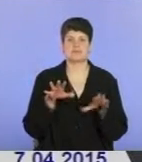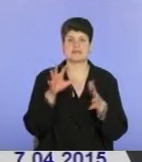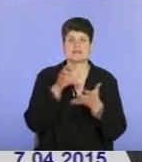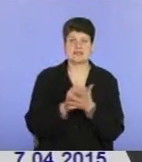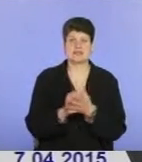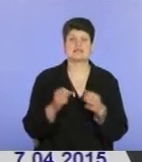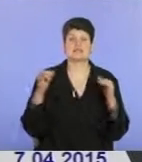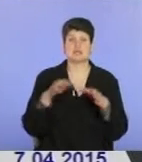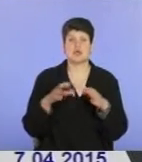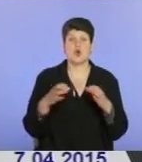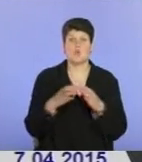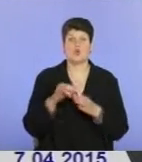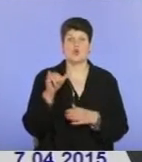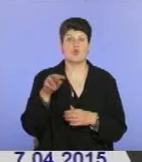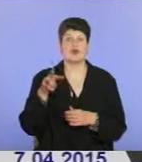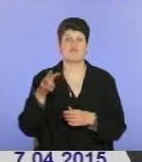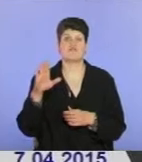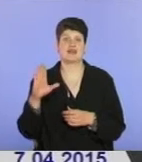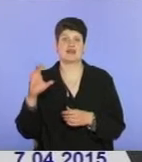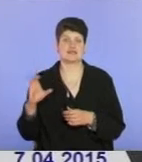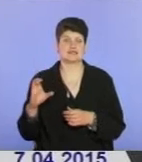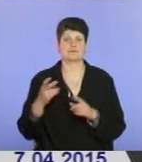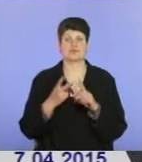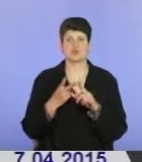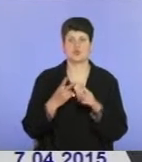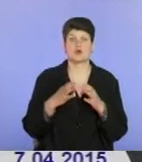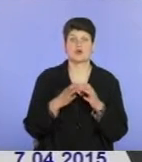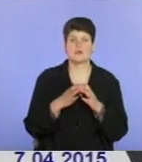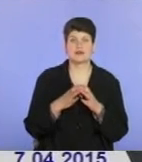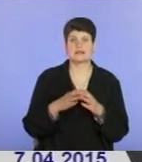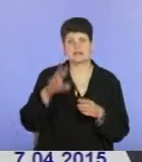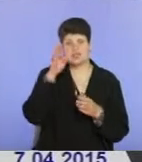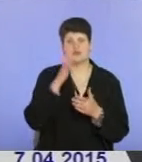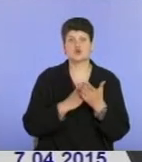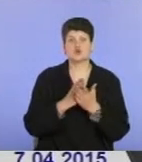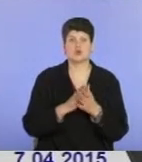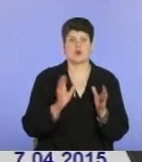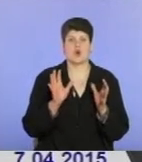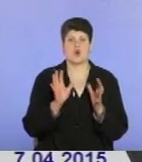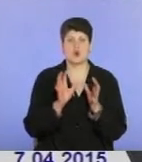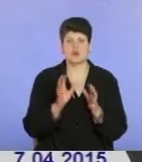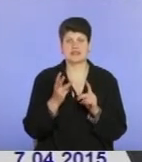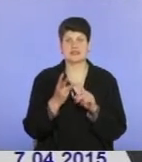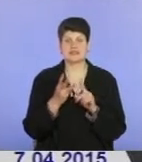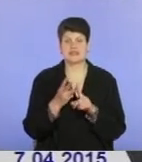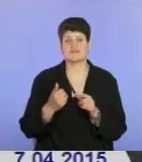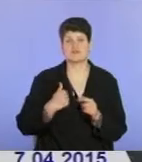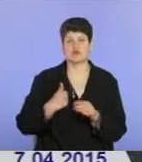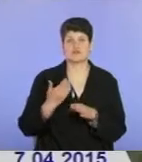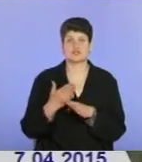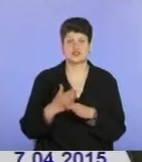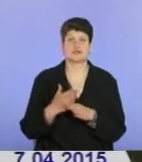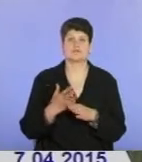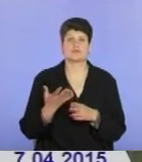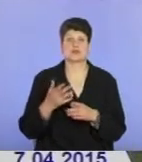команда УМВС друге команда державної служби охорони і третя військової частини Національної гвардії України